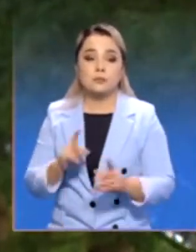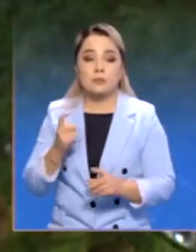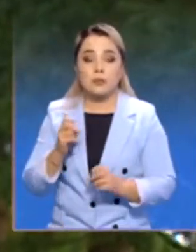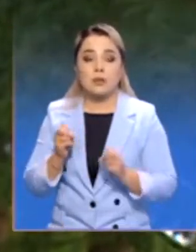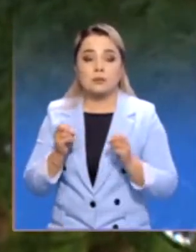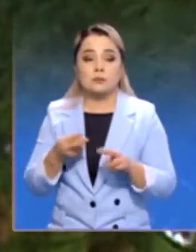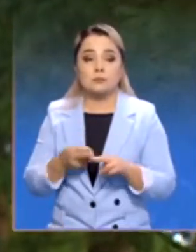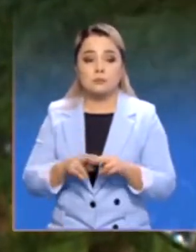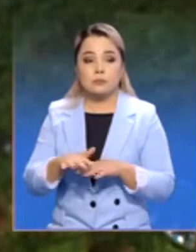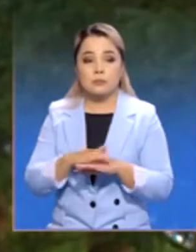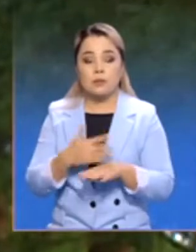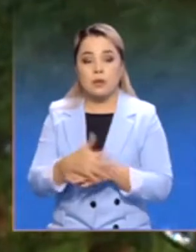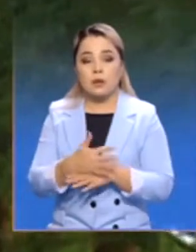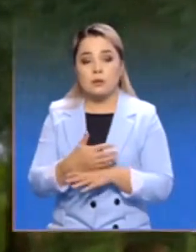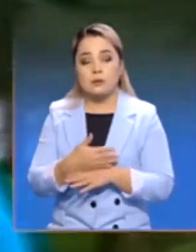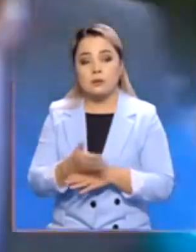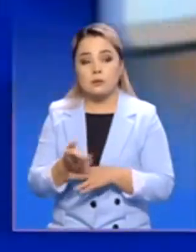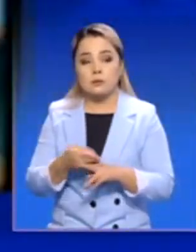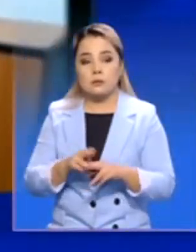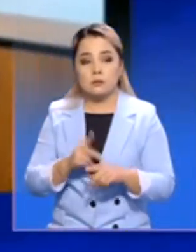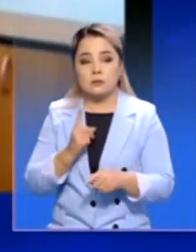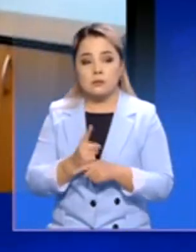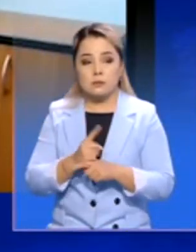3+-та сыртқа шығып кету нөлге